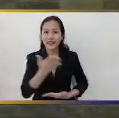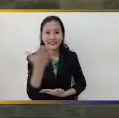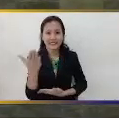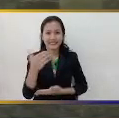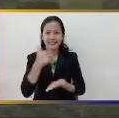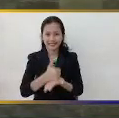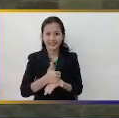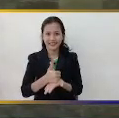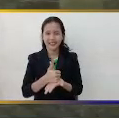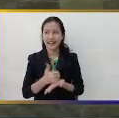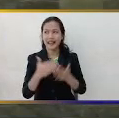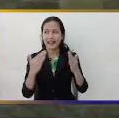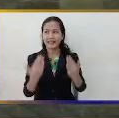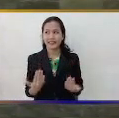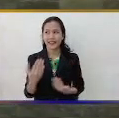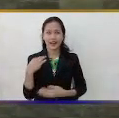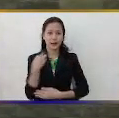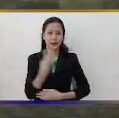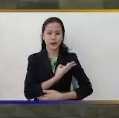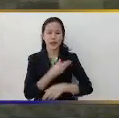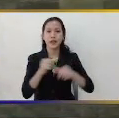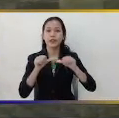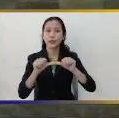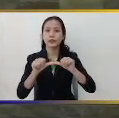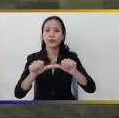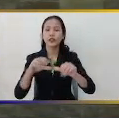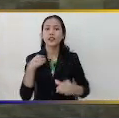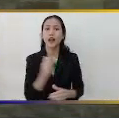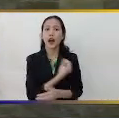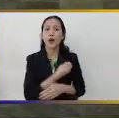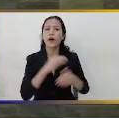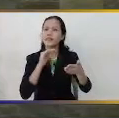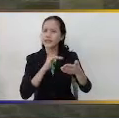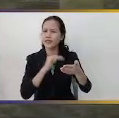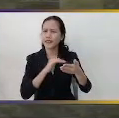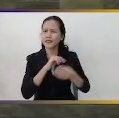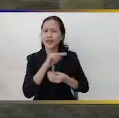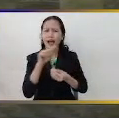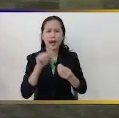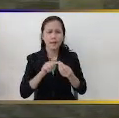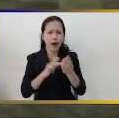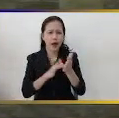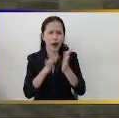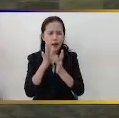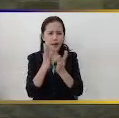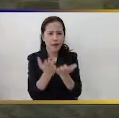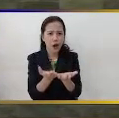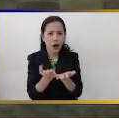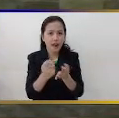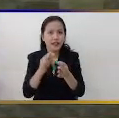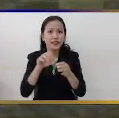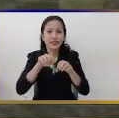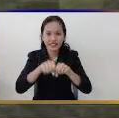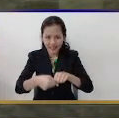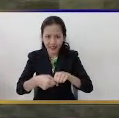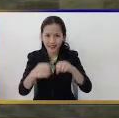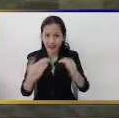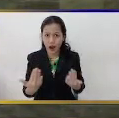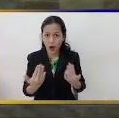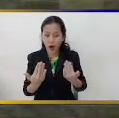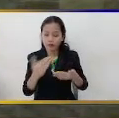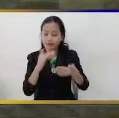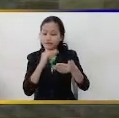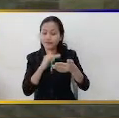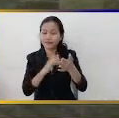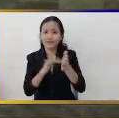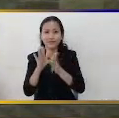Atin pong pinag-aaralan ang synopsis of the books of the Bible. So if you have your Bibles, please turn with